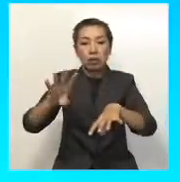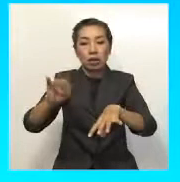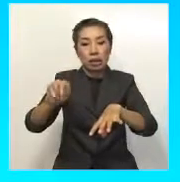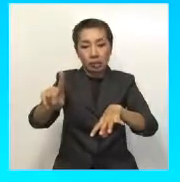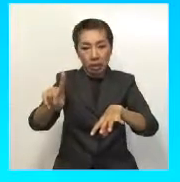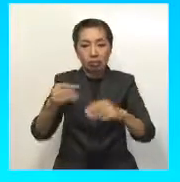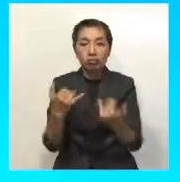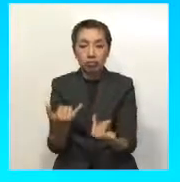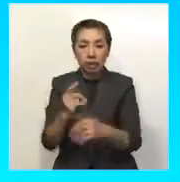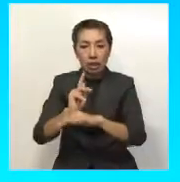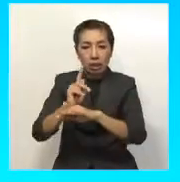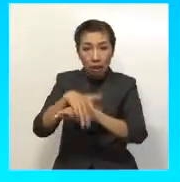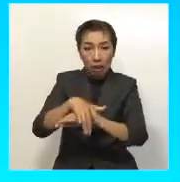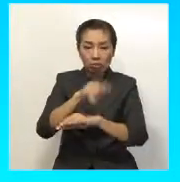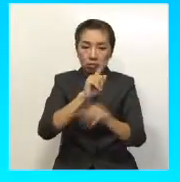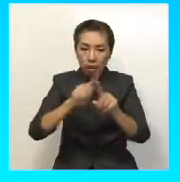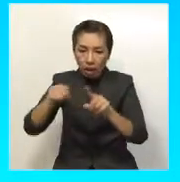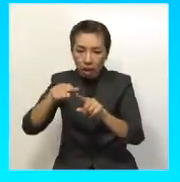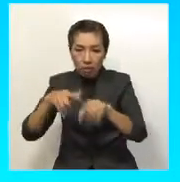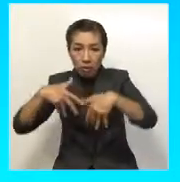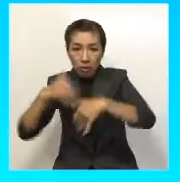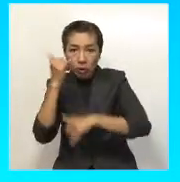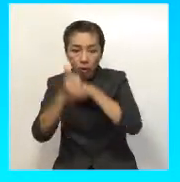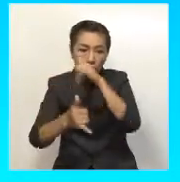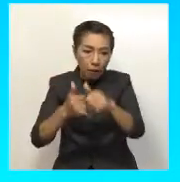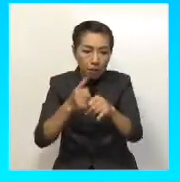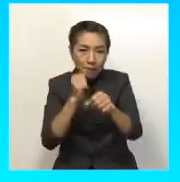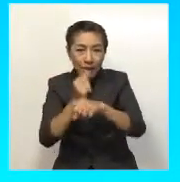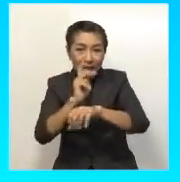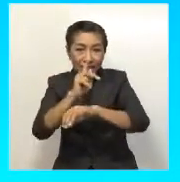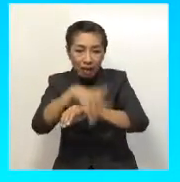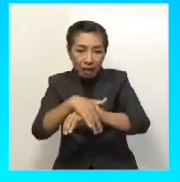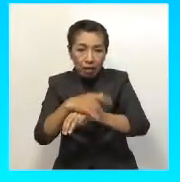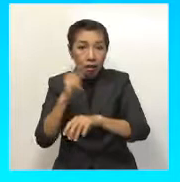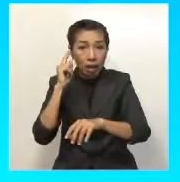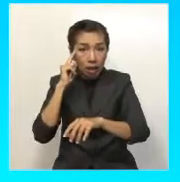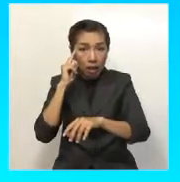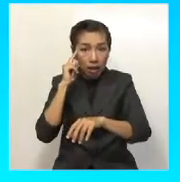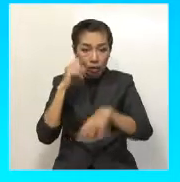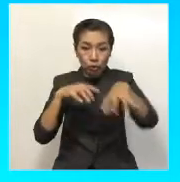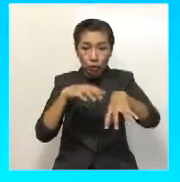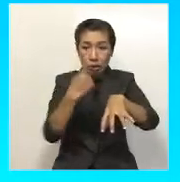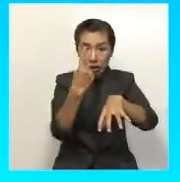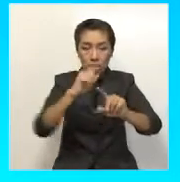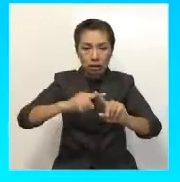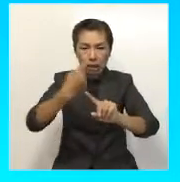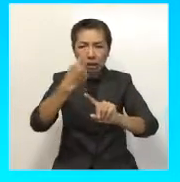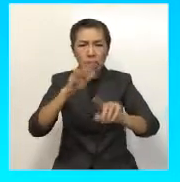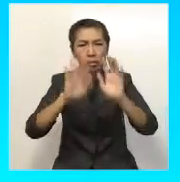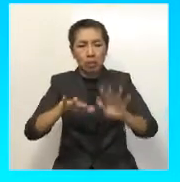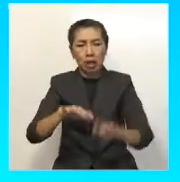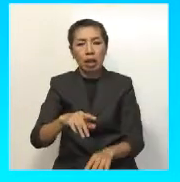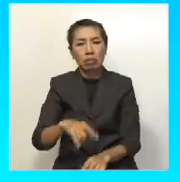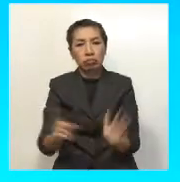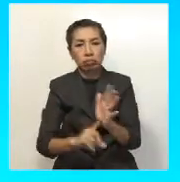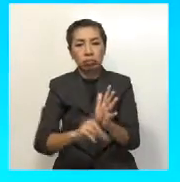มีสถิติการใช้งานตามจดทติดตั้งเนปราชารัสในจหวดน้านเฉลี่ย ต่อจุด ต่อเดือนประมาณ